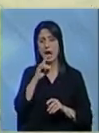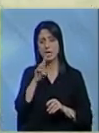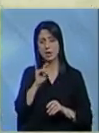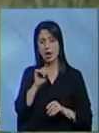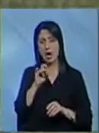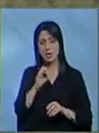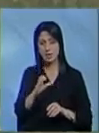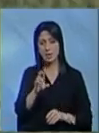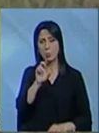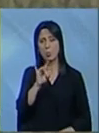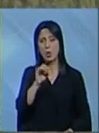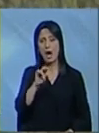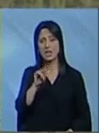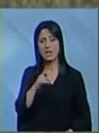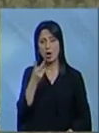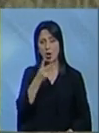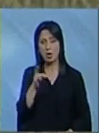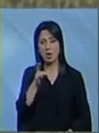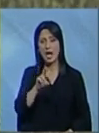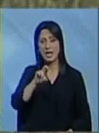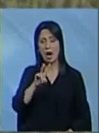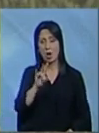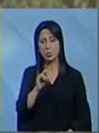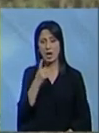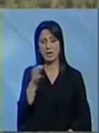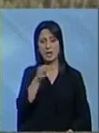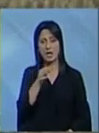მხარეში, ბურიატის ორ რაიონში და იაკუტიის ერთ-ერთ